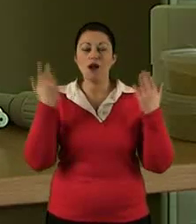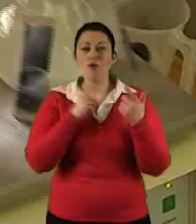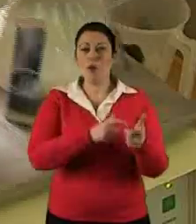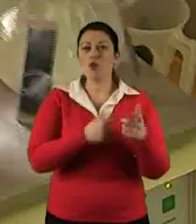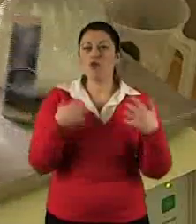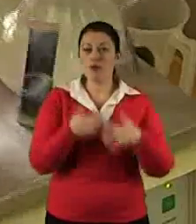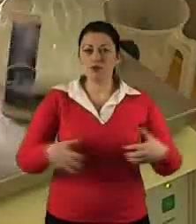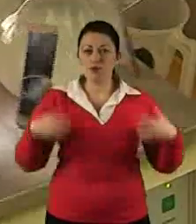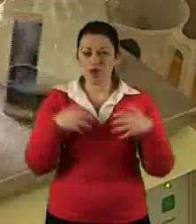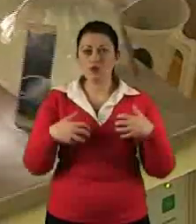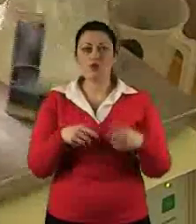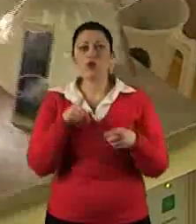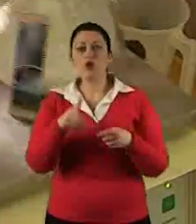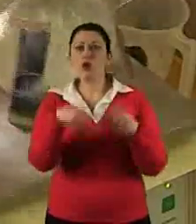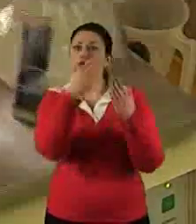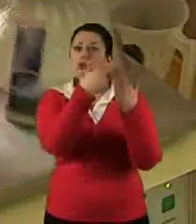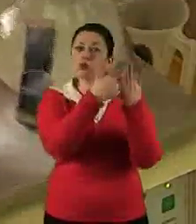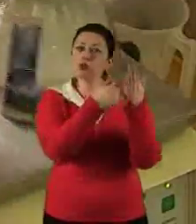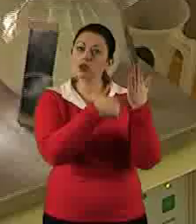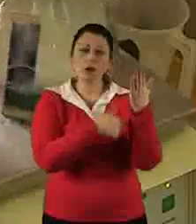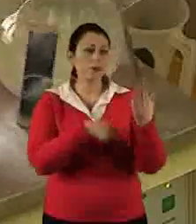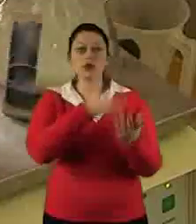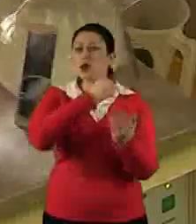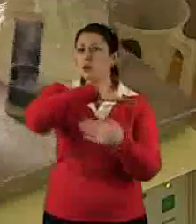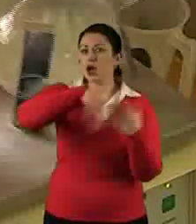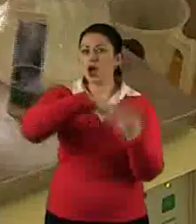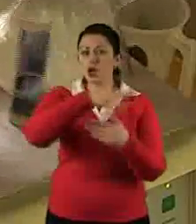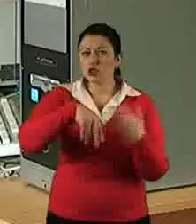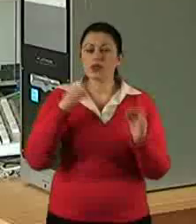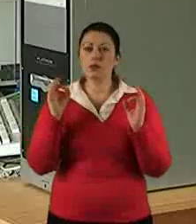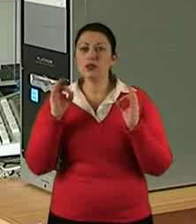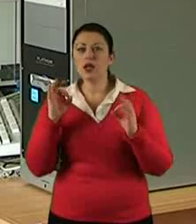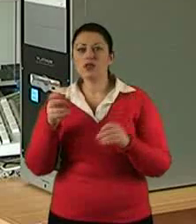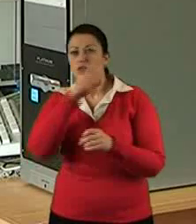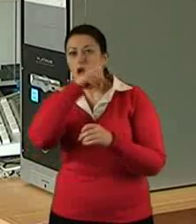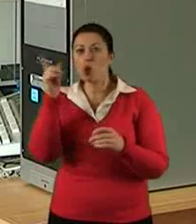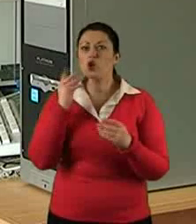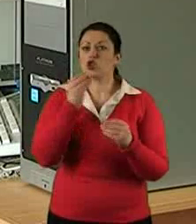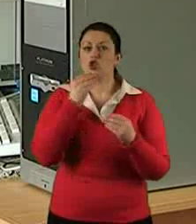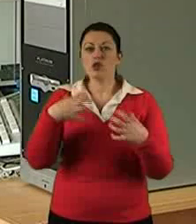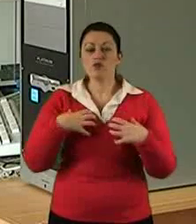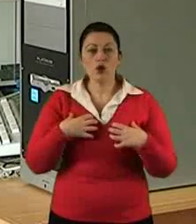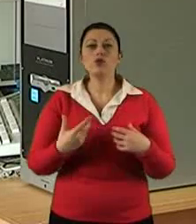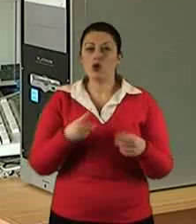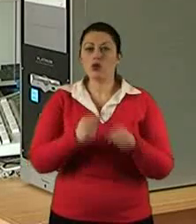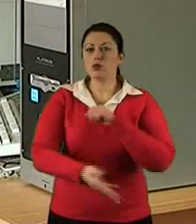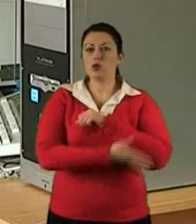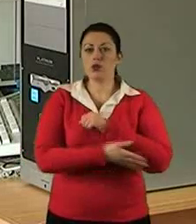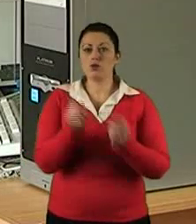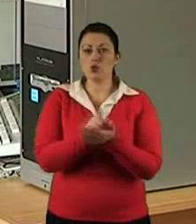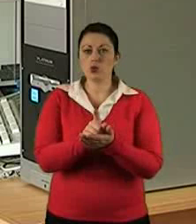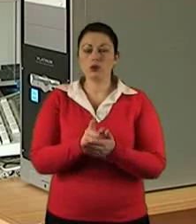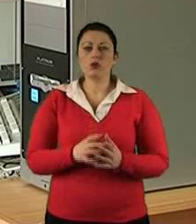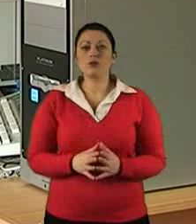pomaga innym osiągnąć sukces podczas chowu i hodowli zwierząt. Odpowiednie receptury pasz opracowywane przez